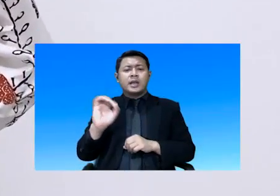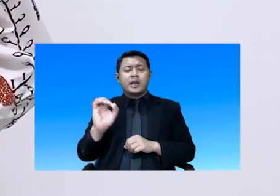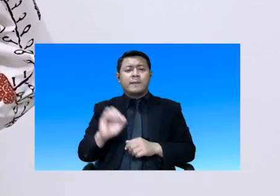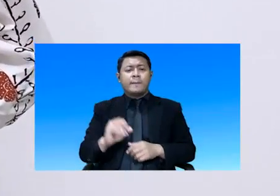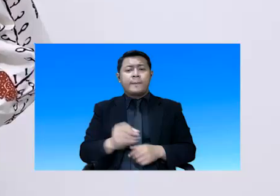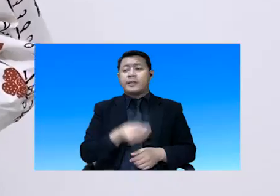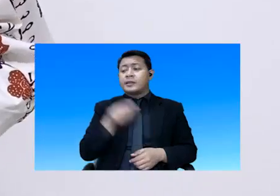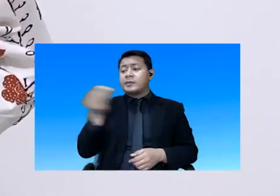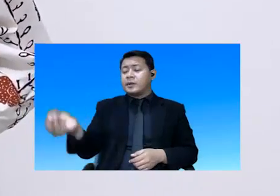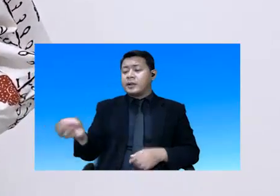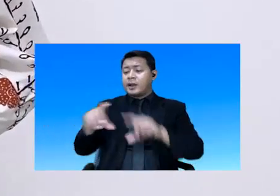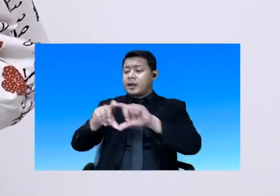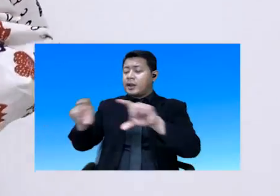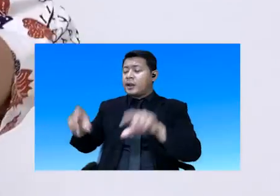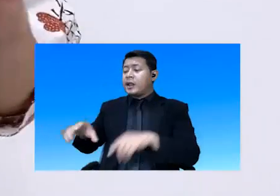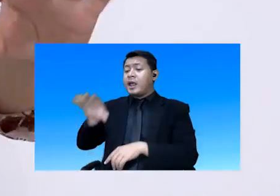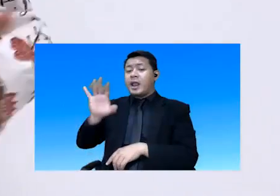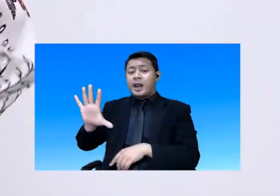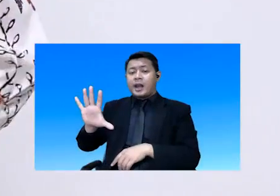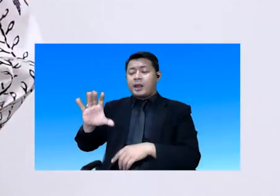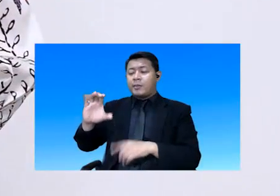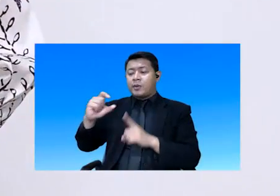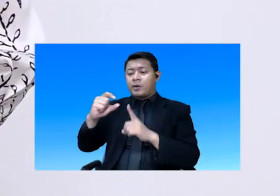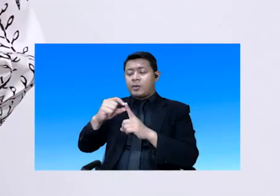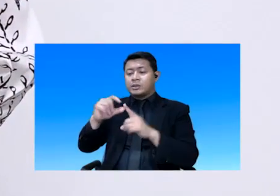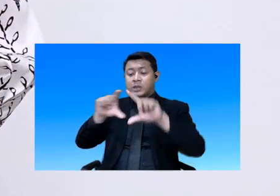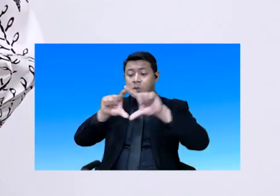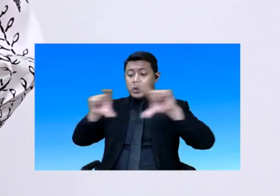memberikan nenek tua itu 5 pound sterling, 1 lembar kertas